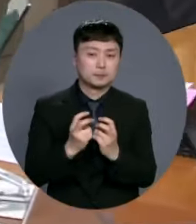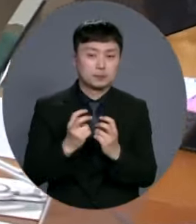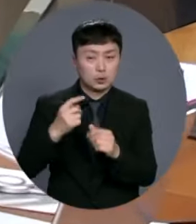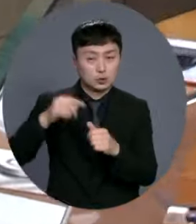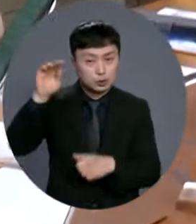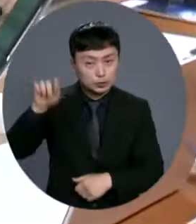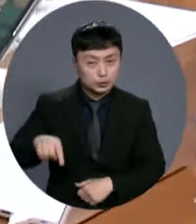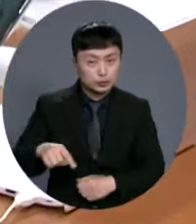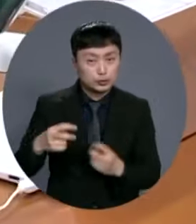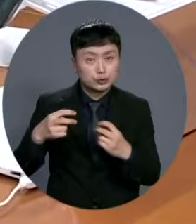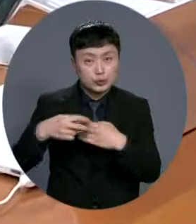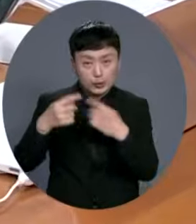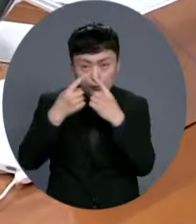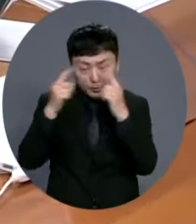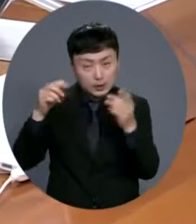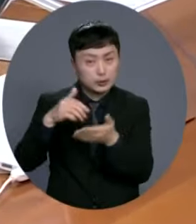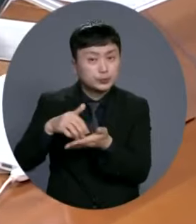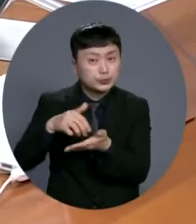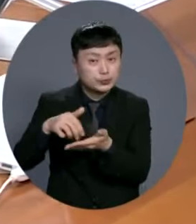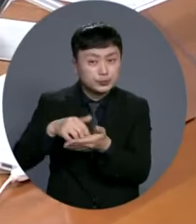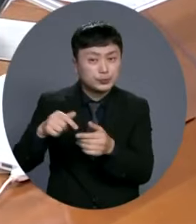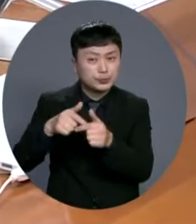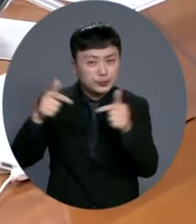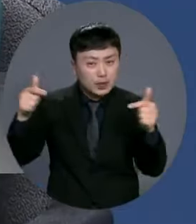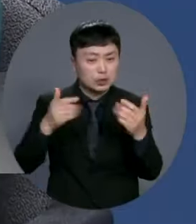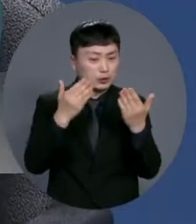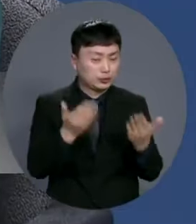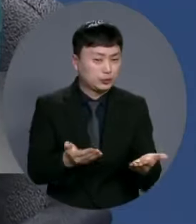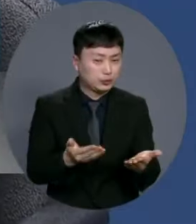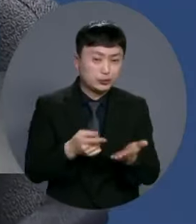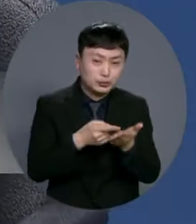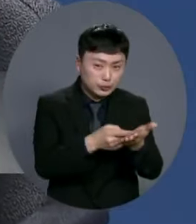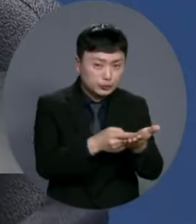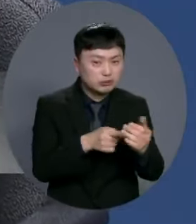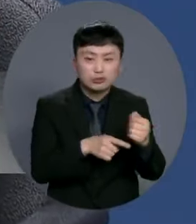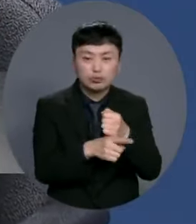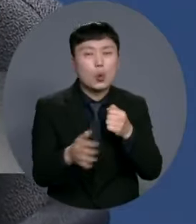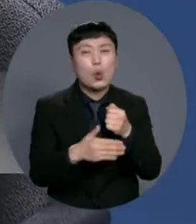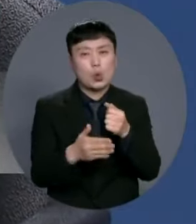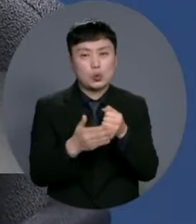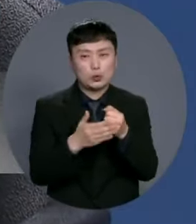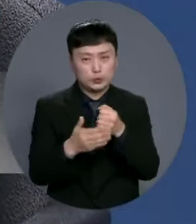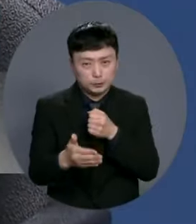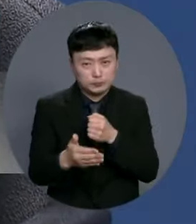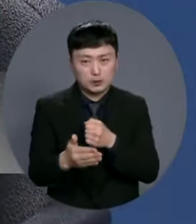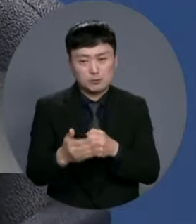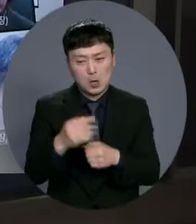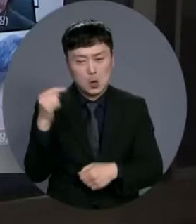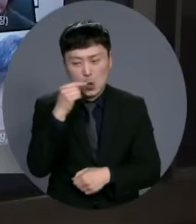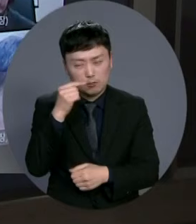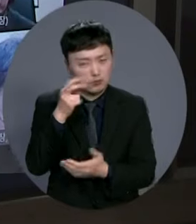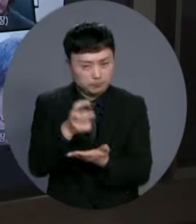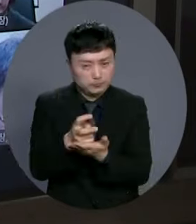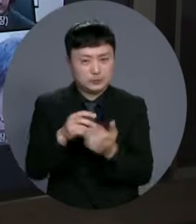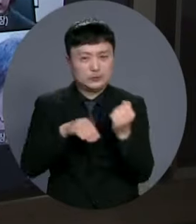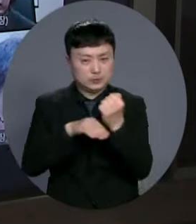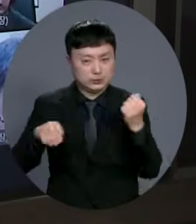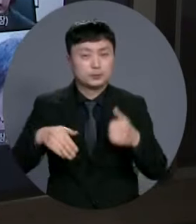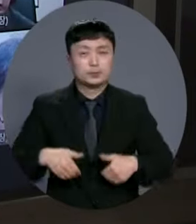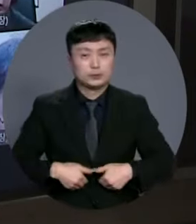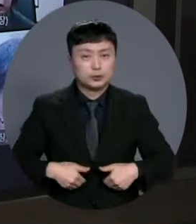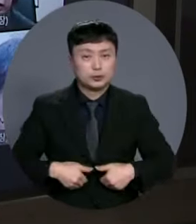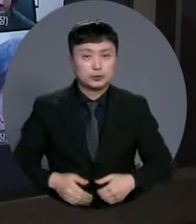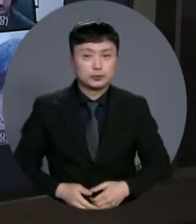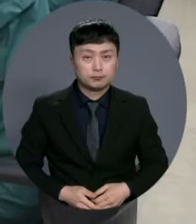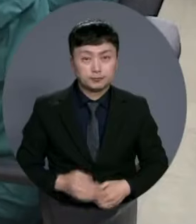의대 증원 반발은 휴학 사유가 안 된다면서 엄격한 휴학 허용 기준 적용을 대학 측에 당부했습니다.